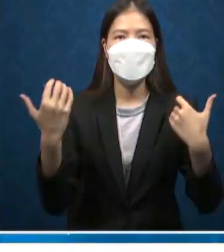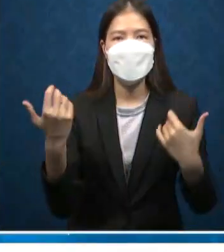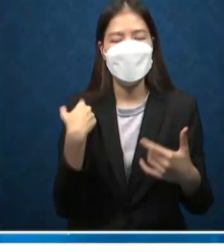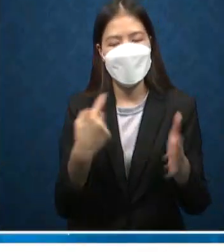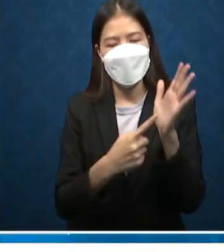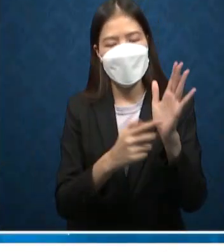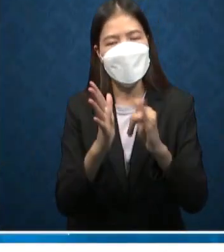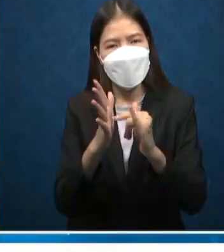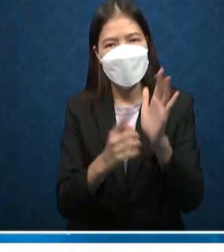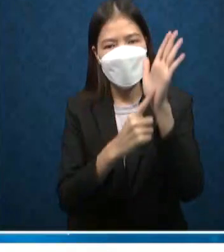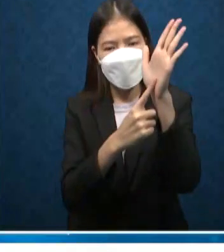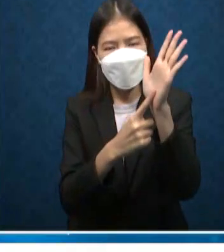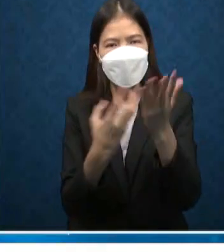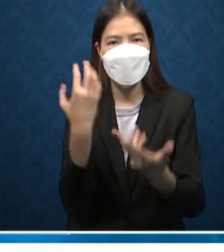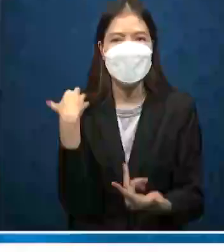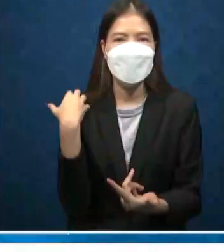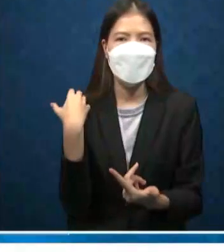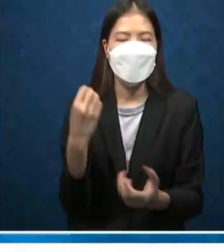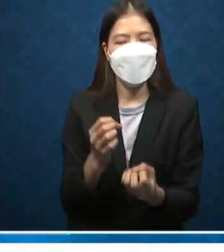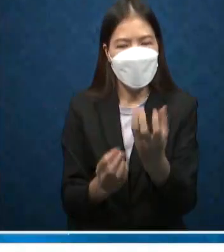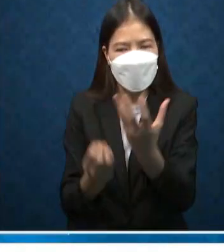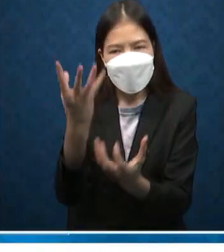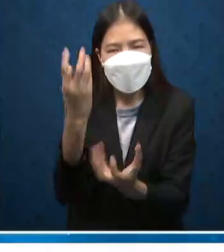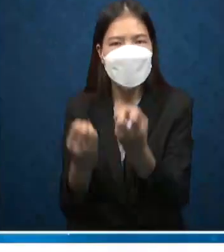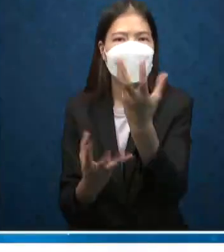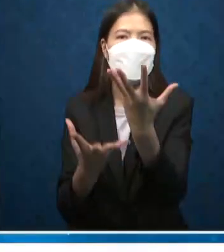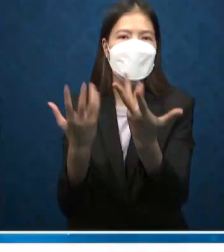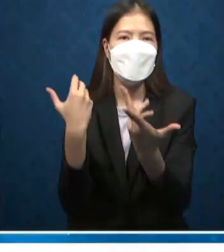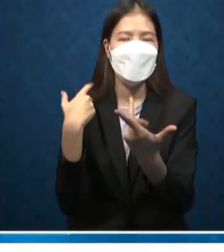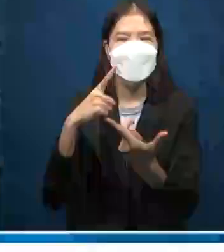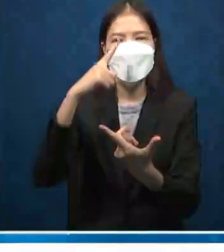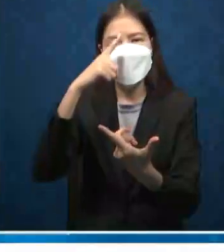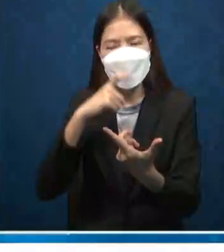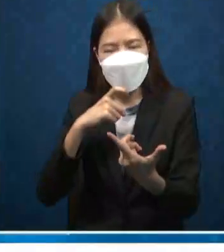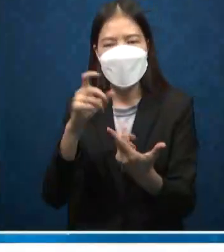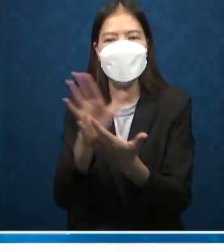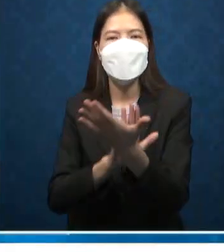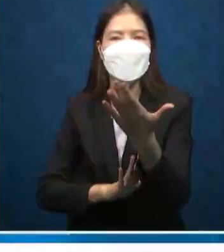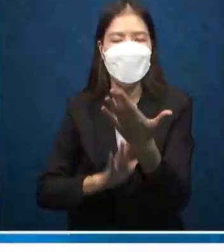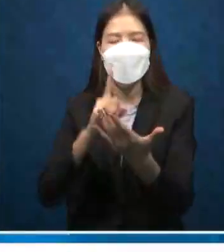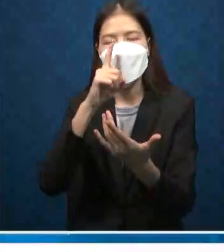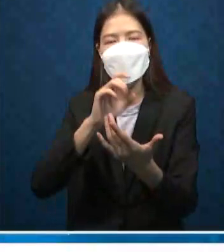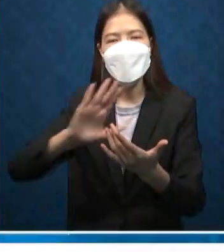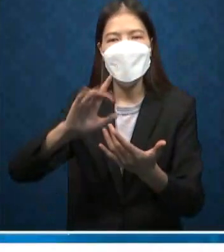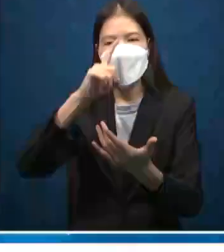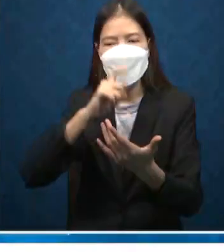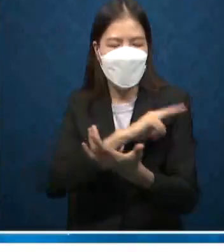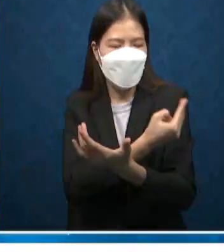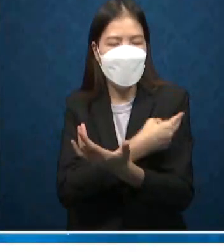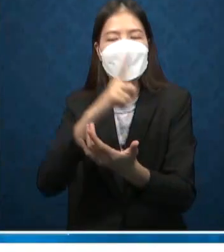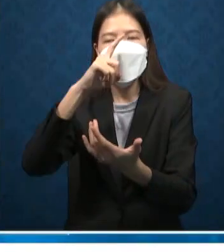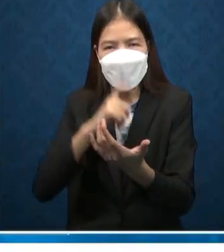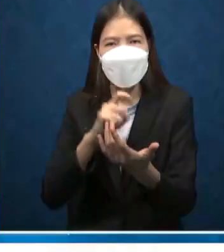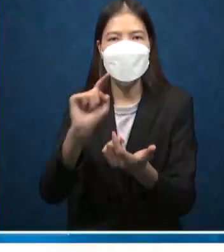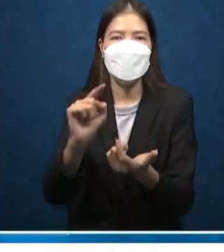ทั้งการใช้ยาจากพืชสมุนไพรไทยแพทย์แผนไทยนะครับนอกจากนั้นจะต้องมีการกำหนดกรอบหรือมาตรการ